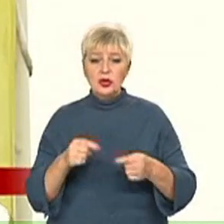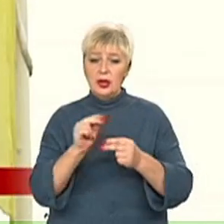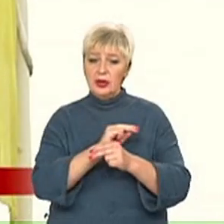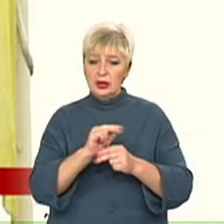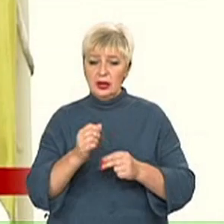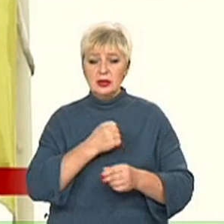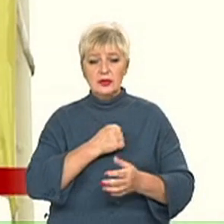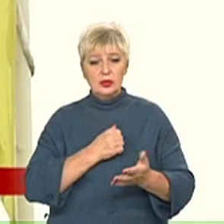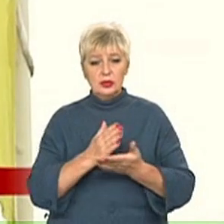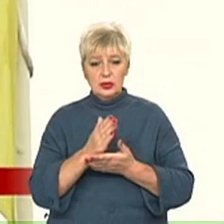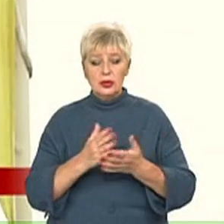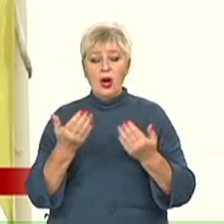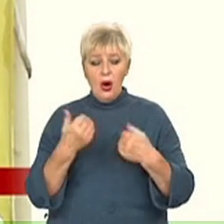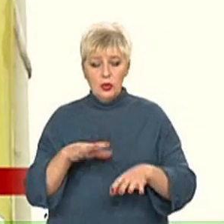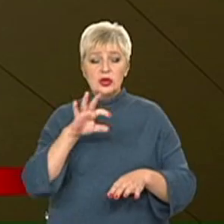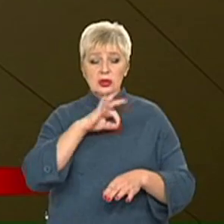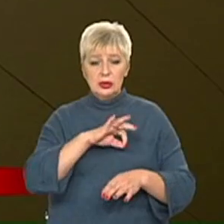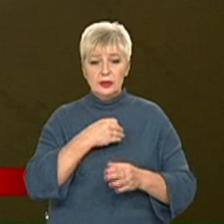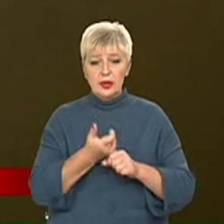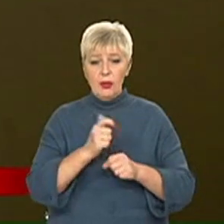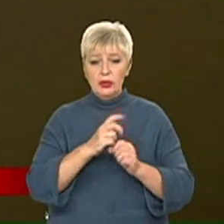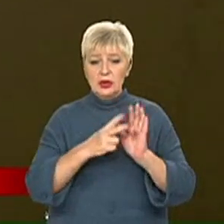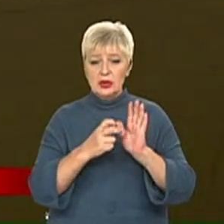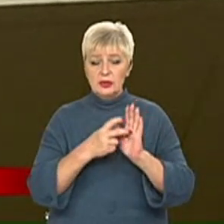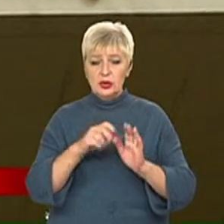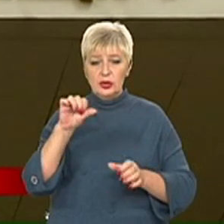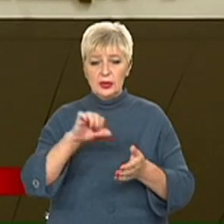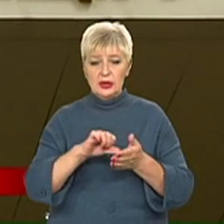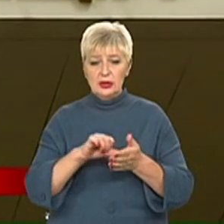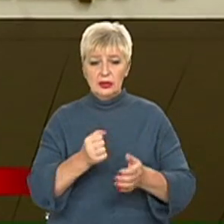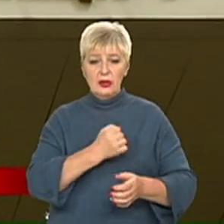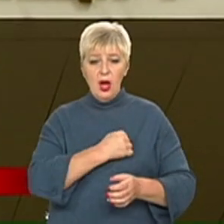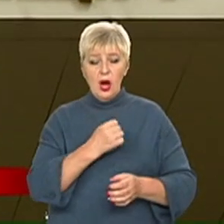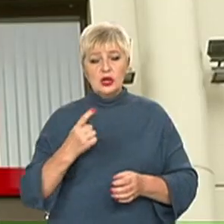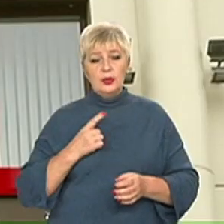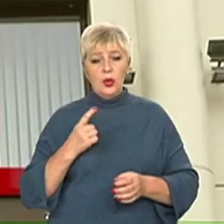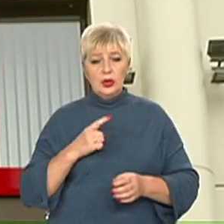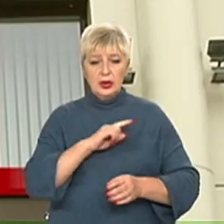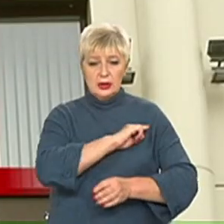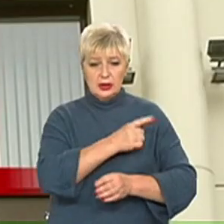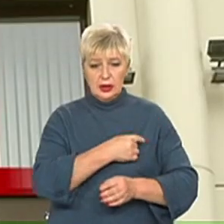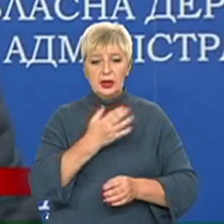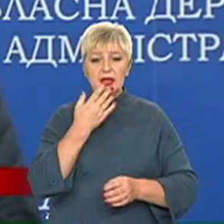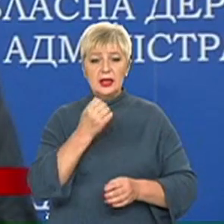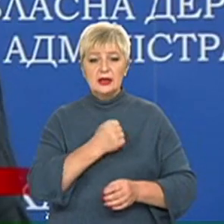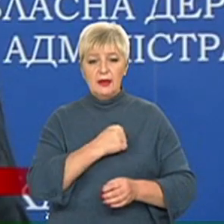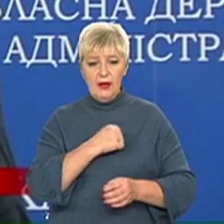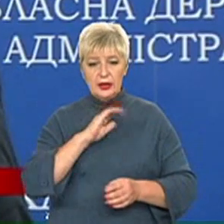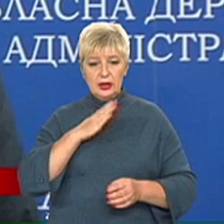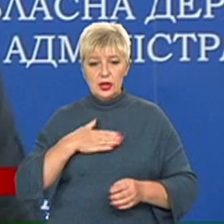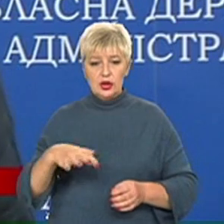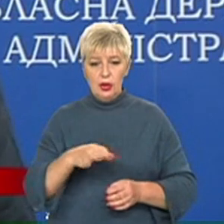військовослужбовців. Нею вже скористалися понад 700 представників Збройних сил та Нацгвардії в нашій області.